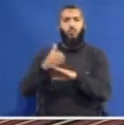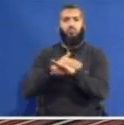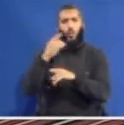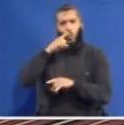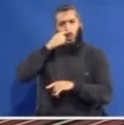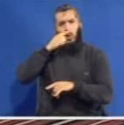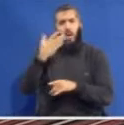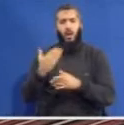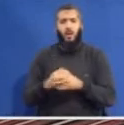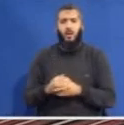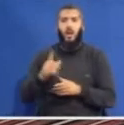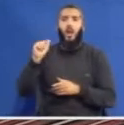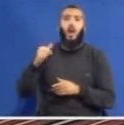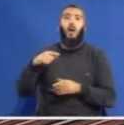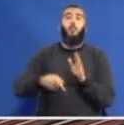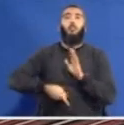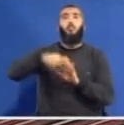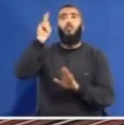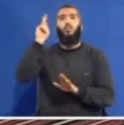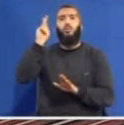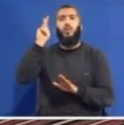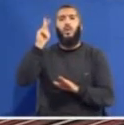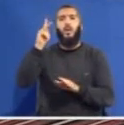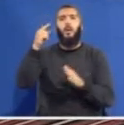وفيها اكثر من 1000 ساكن بانيين في وسطها